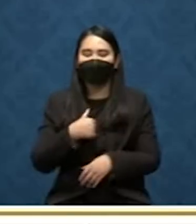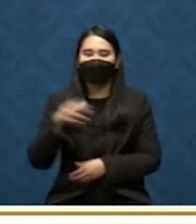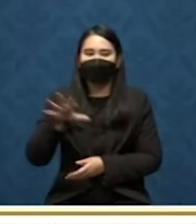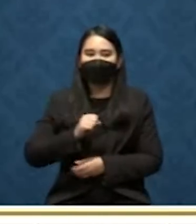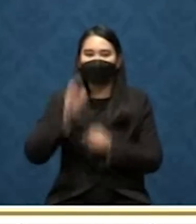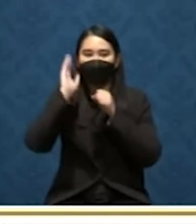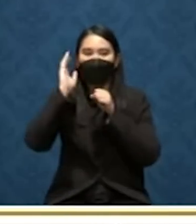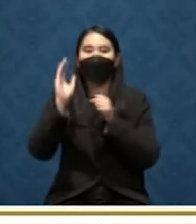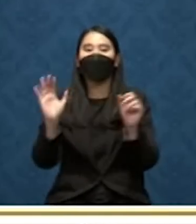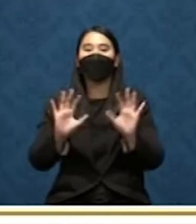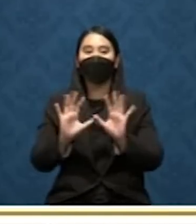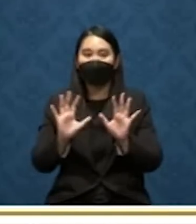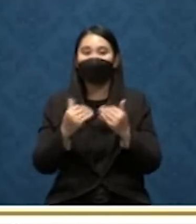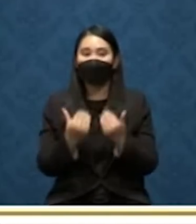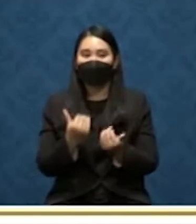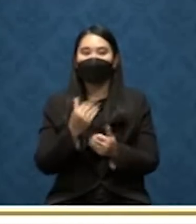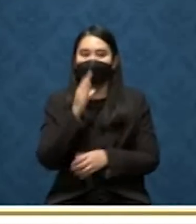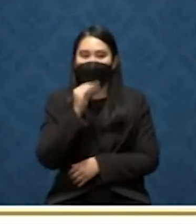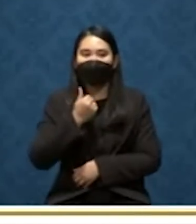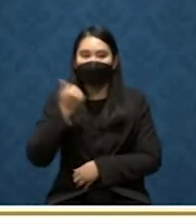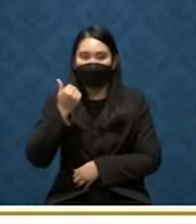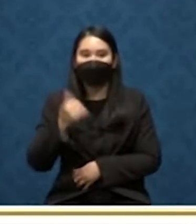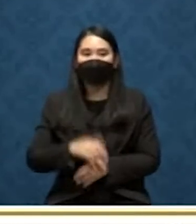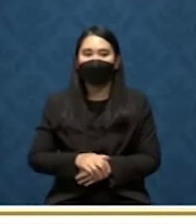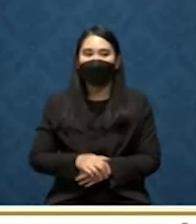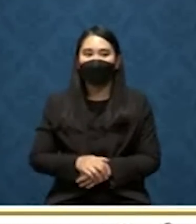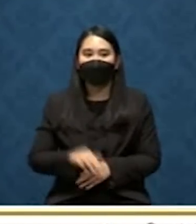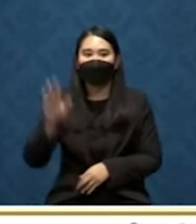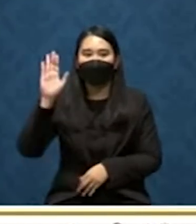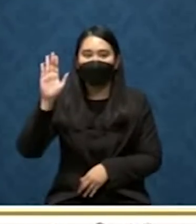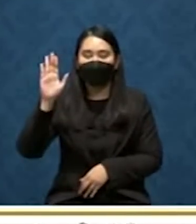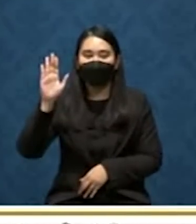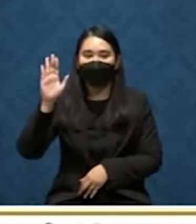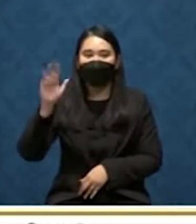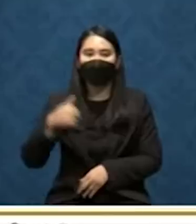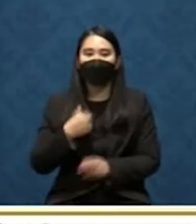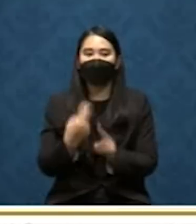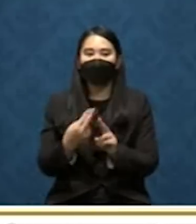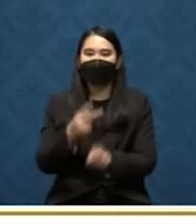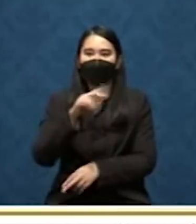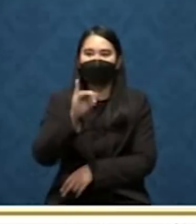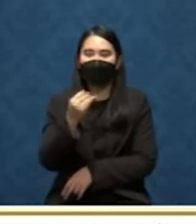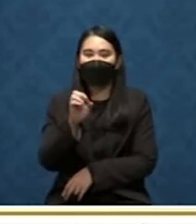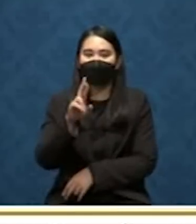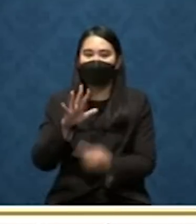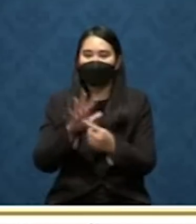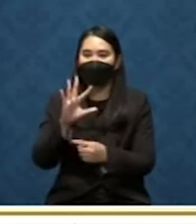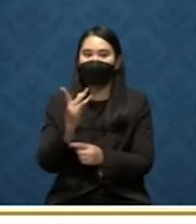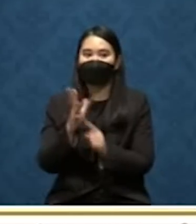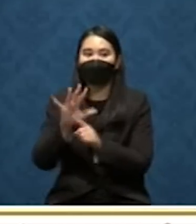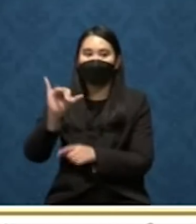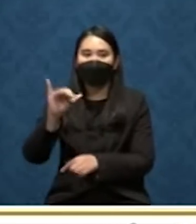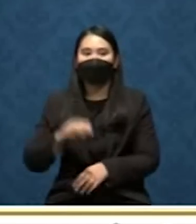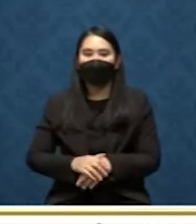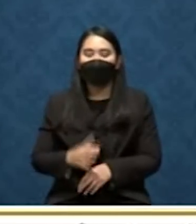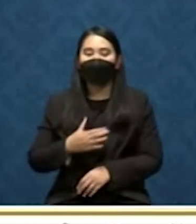มาโยงเลยครับเราเราพูดถึส่วนอื่นทพระธานทรุบครับขออนิญาครัผมที่รัชยพัธุมาติทพระ